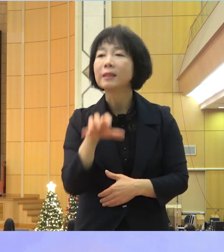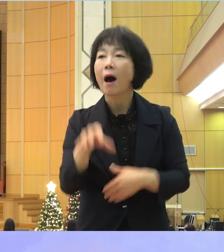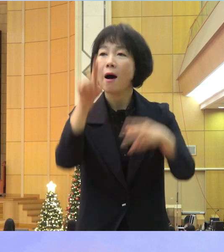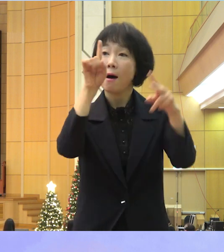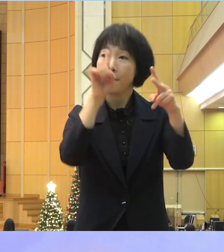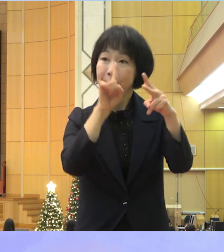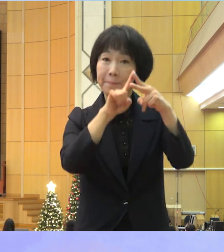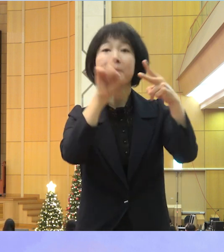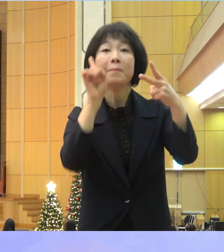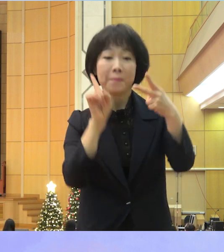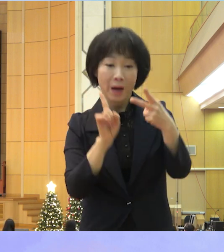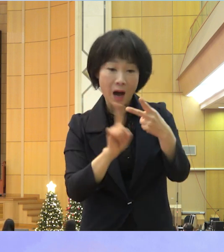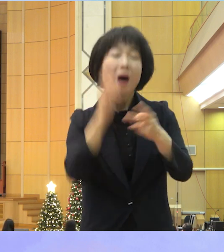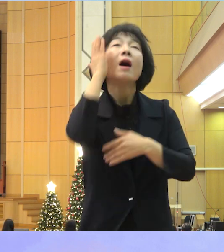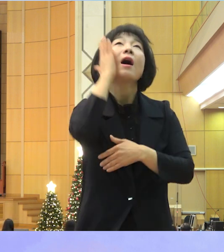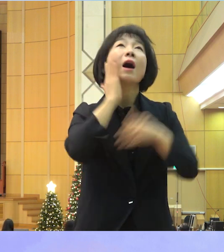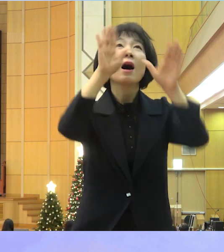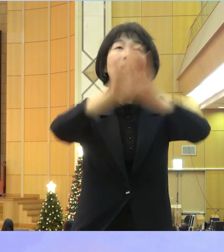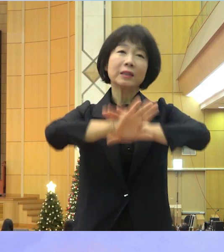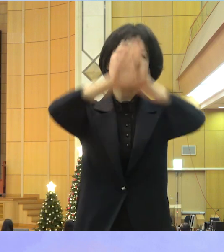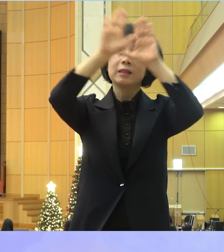그 어디나